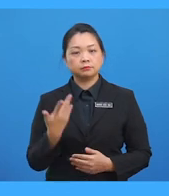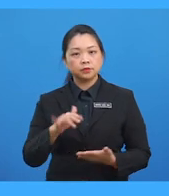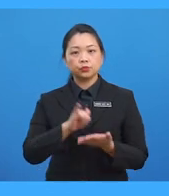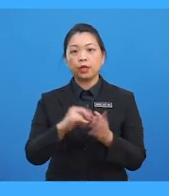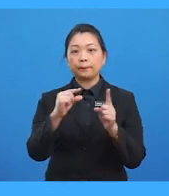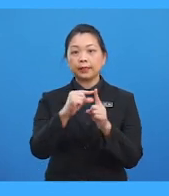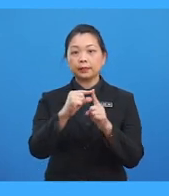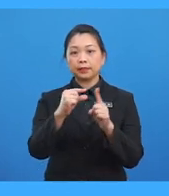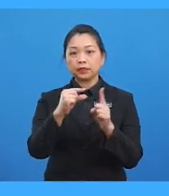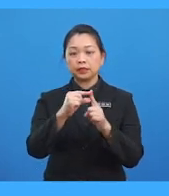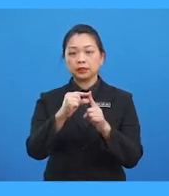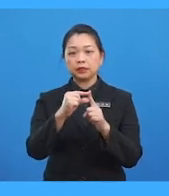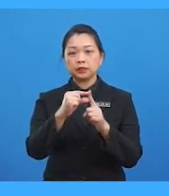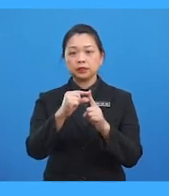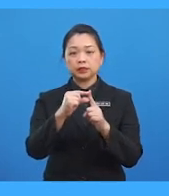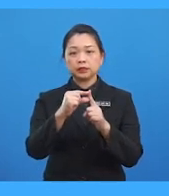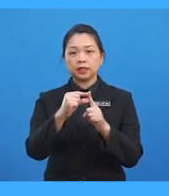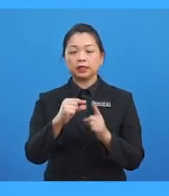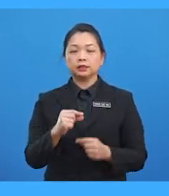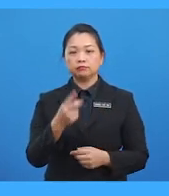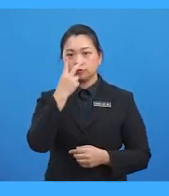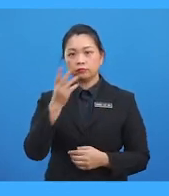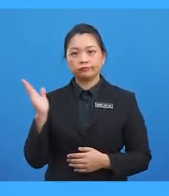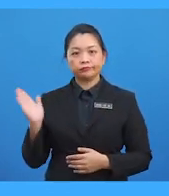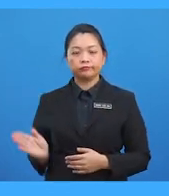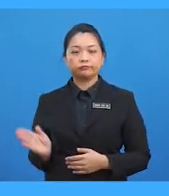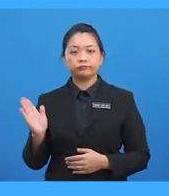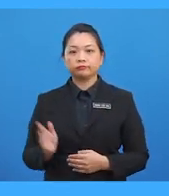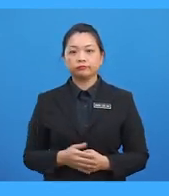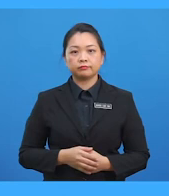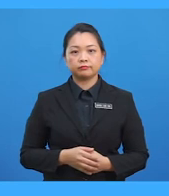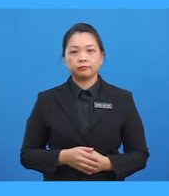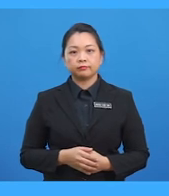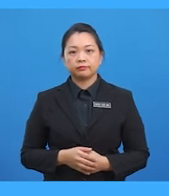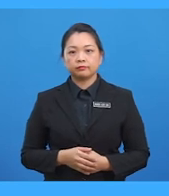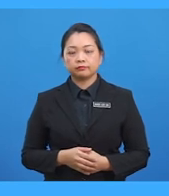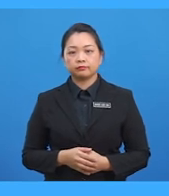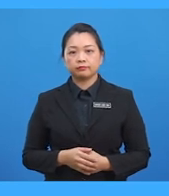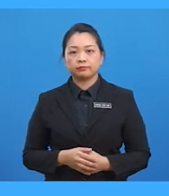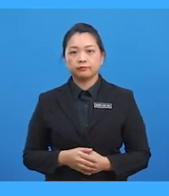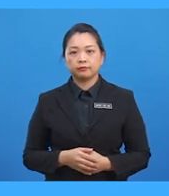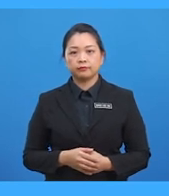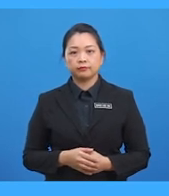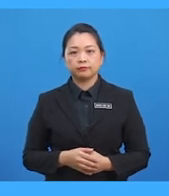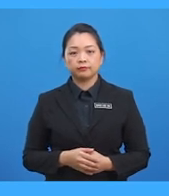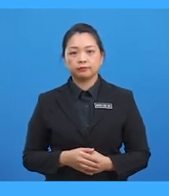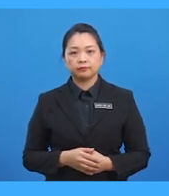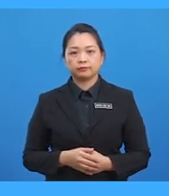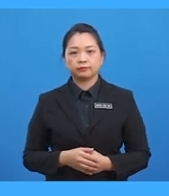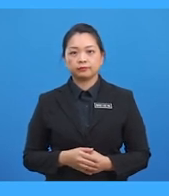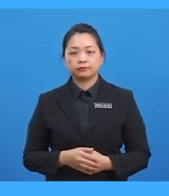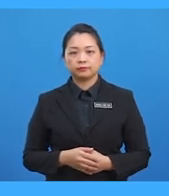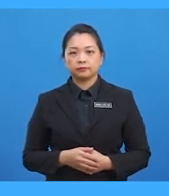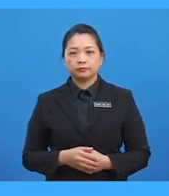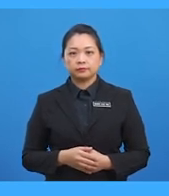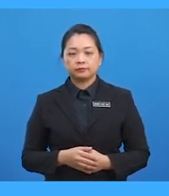Perkataan atau Representasi ASEAN dan Bunga Raya, suatu representasi nama, lambang atau bendera